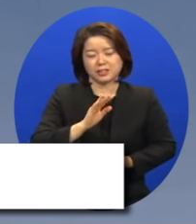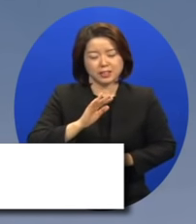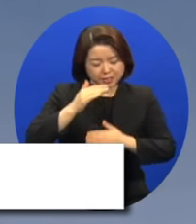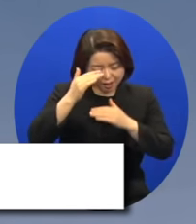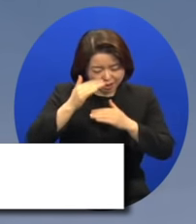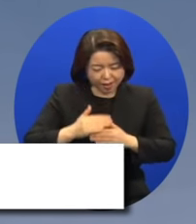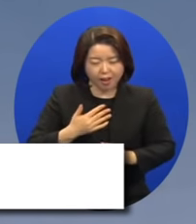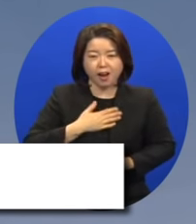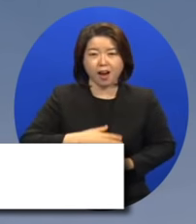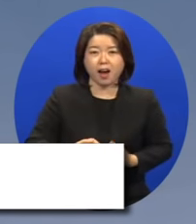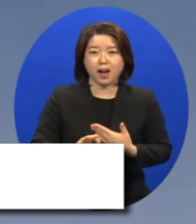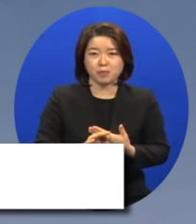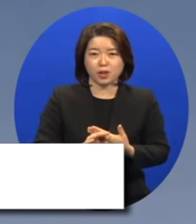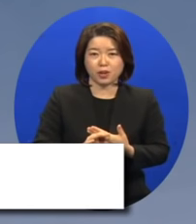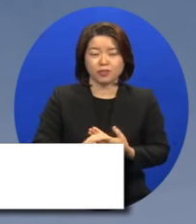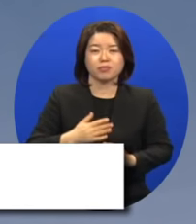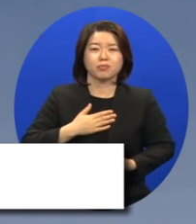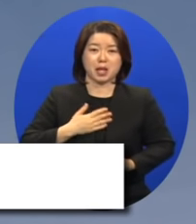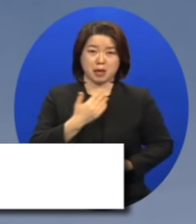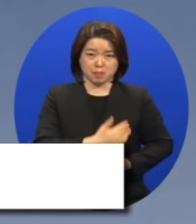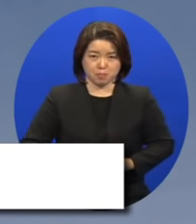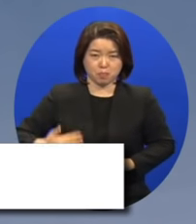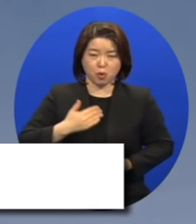진정으로깨닫게되면 ,